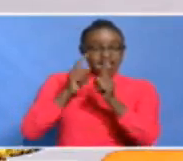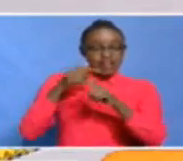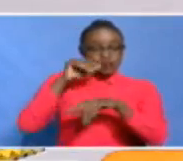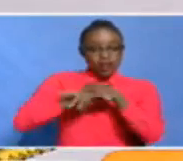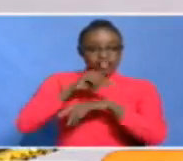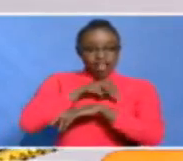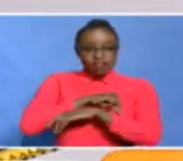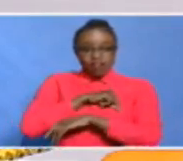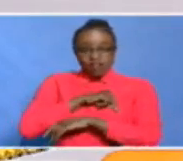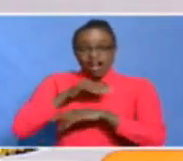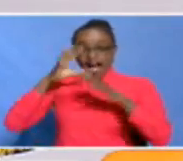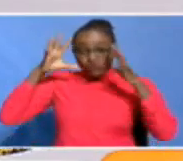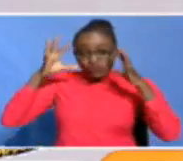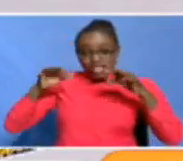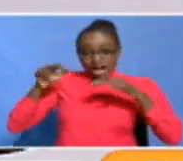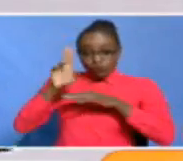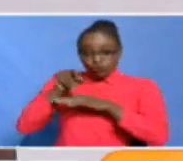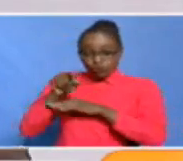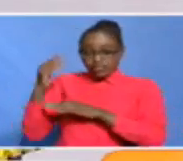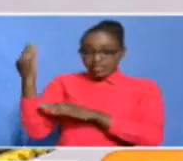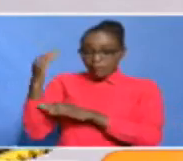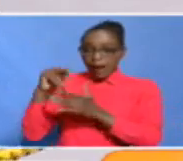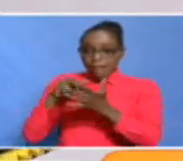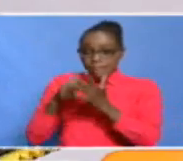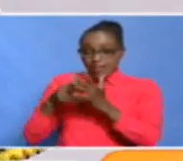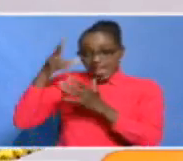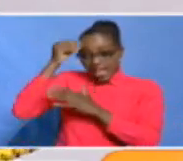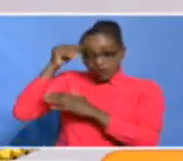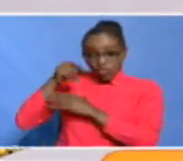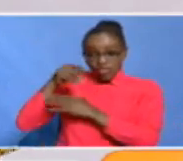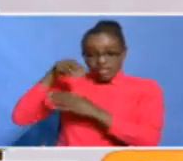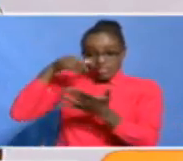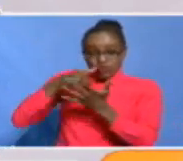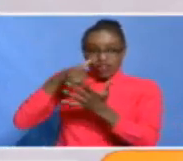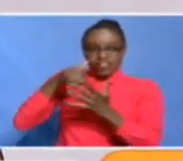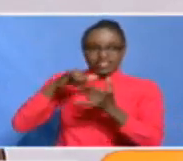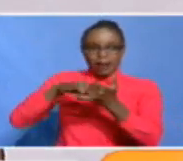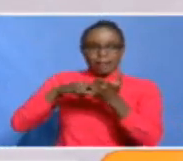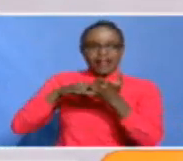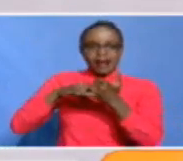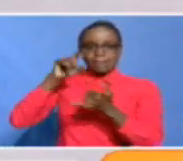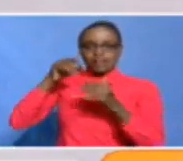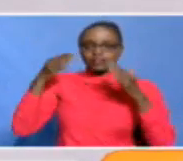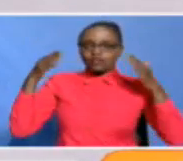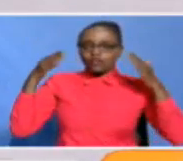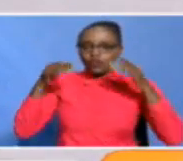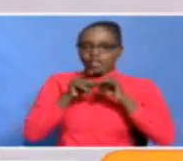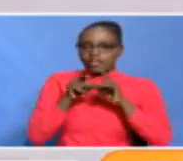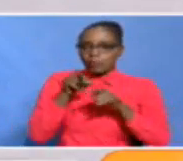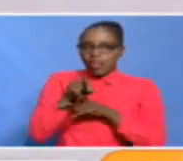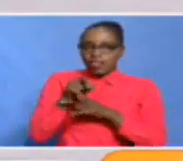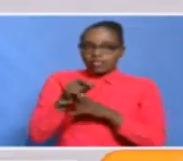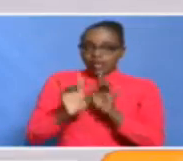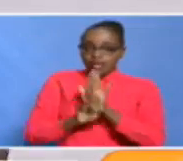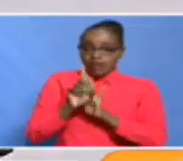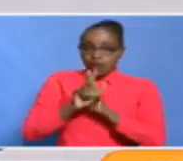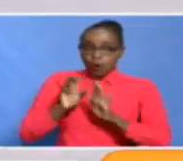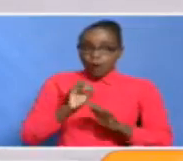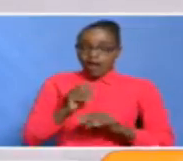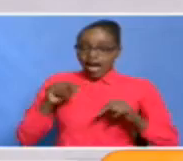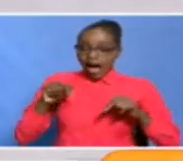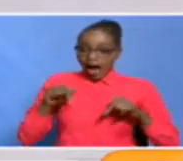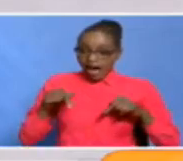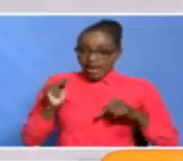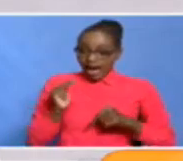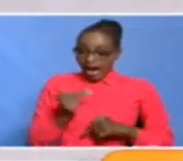Ni vile utakavyoamua wewe kulitumia ili panga. Elimu ikija katika hii ndoa, lazima tuiangalie kama silaha ya maendeleo yetu. Sisi kama